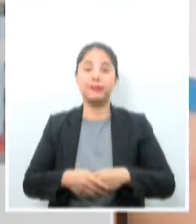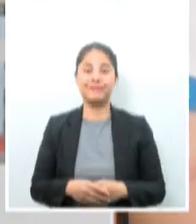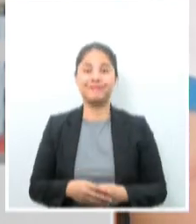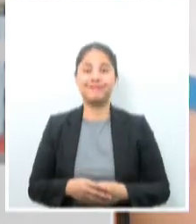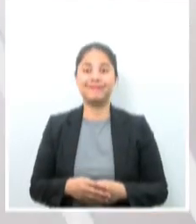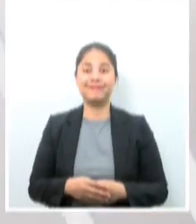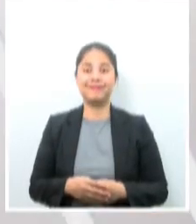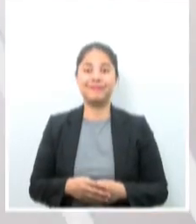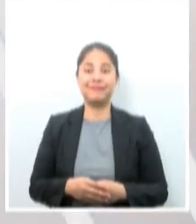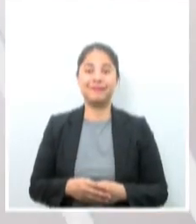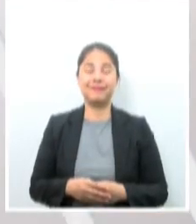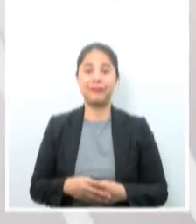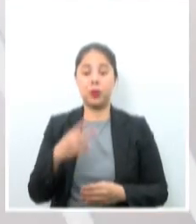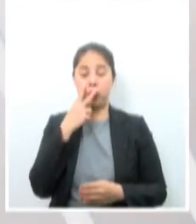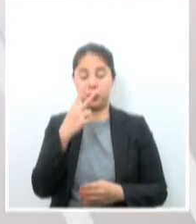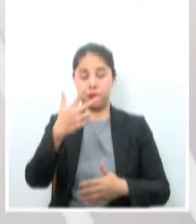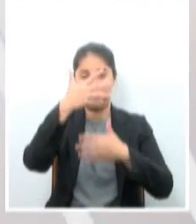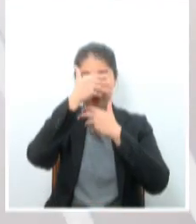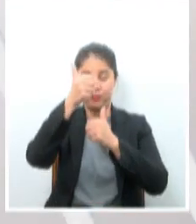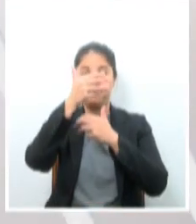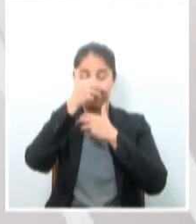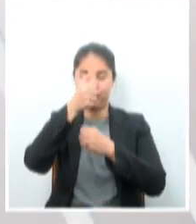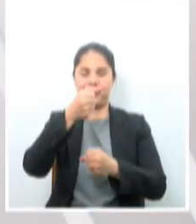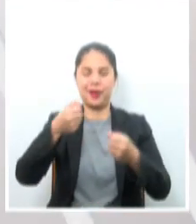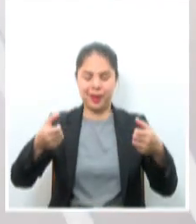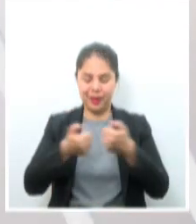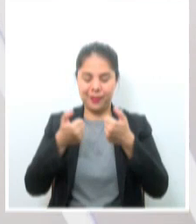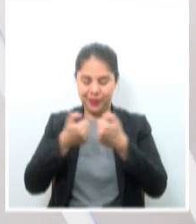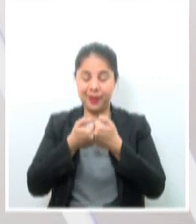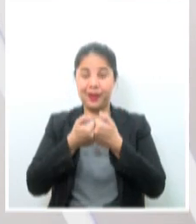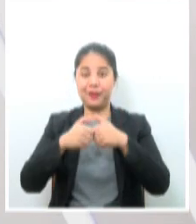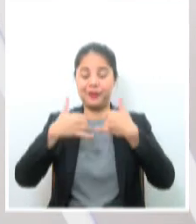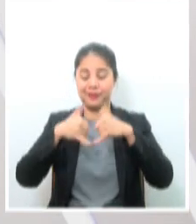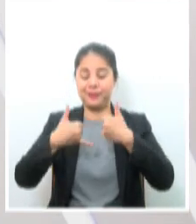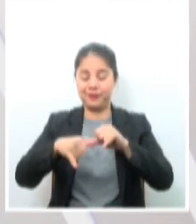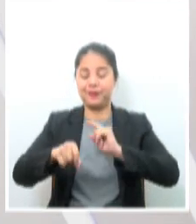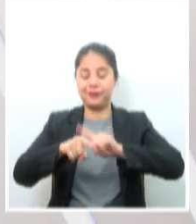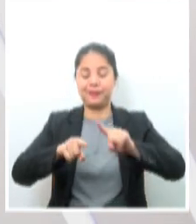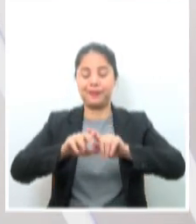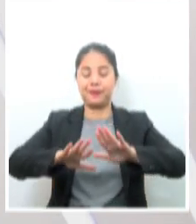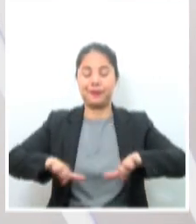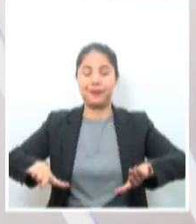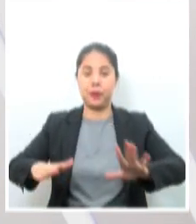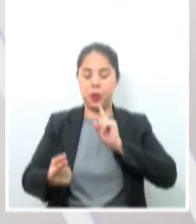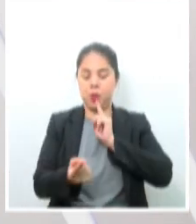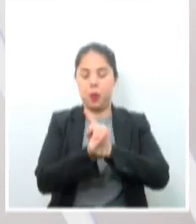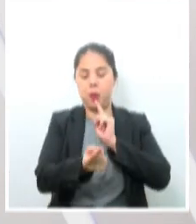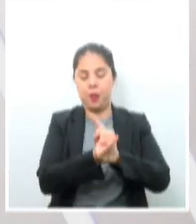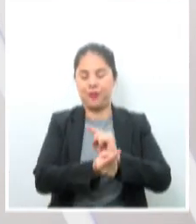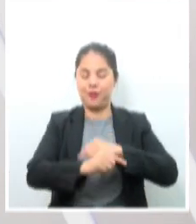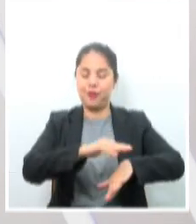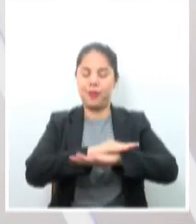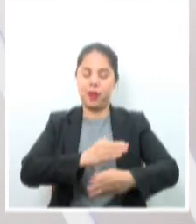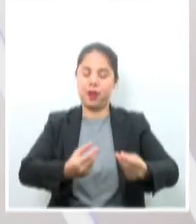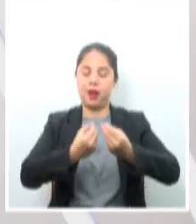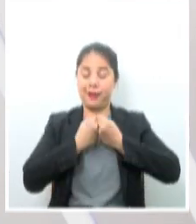V Space เป็นแบบวัดแววที่มีความน่าสนใจนะคะแล้วก็นำเกมมาใช้ในการที่ให้นักเรียนนั้นได้รู้จักแล้วก็ค้นพบตัวเองในเบื้องต้นค่ะไม่ว่